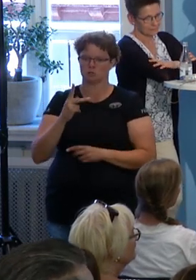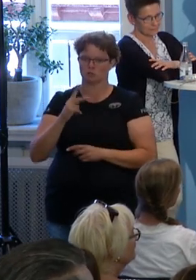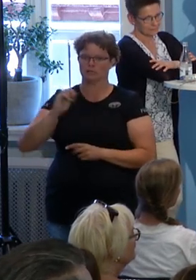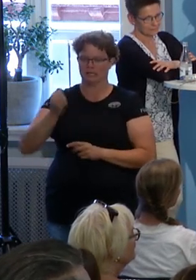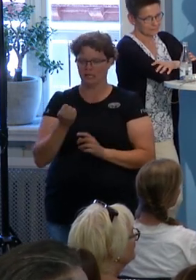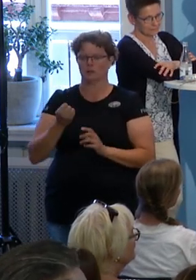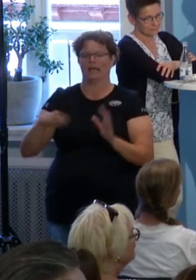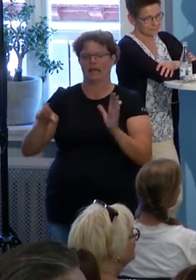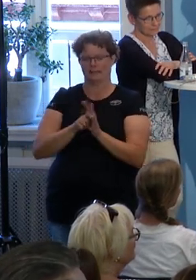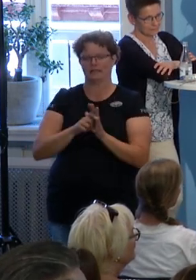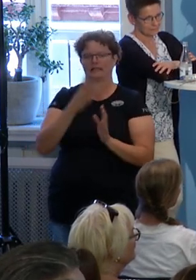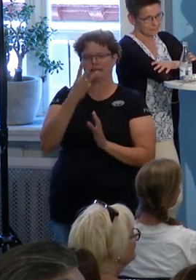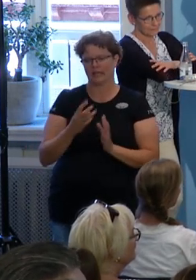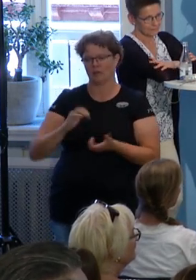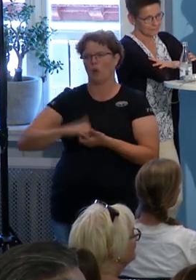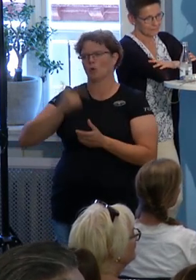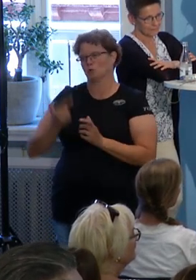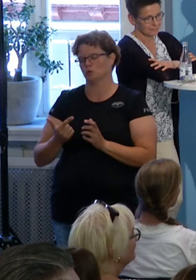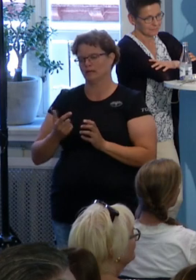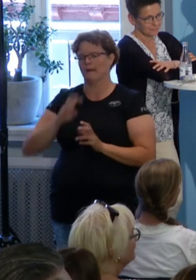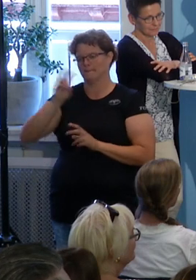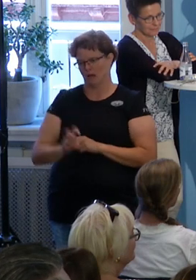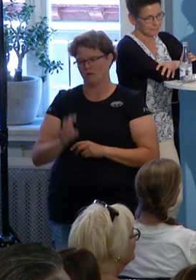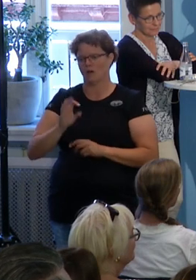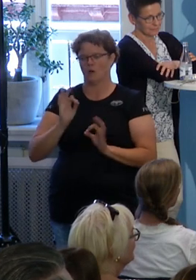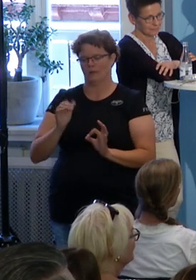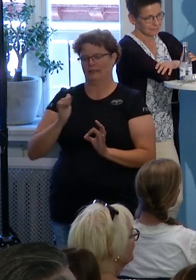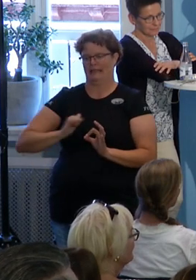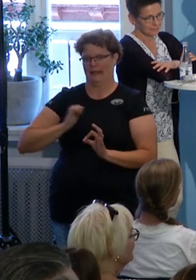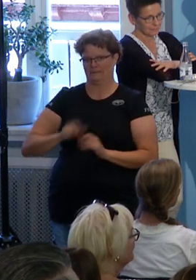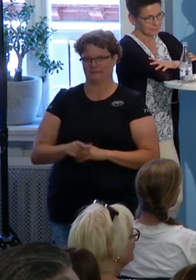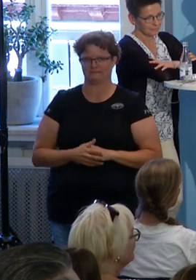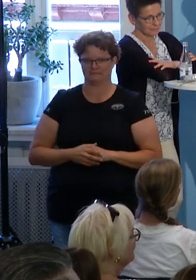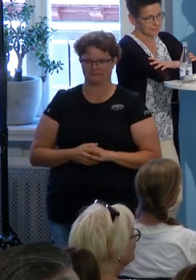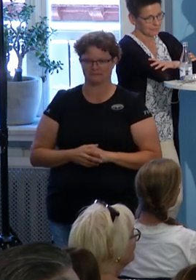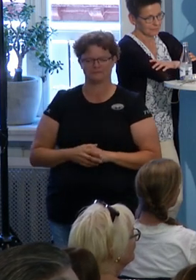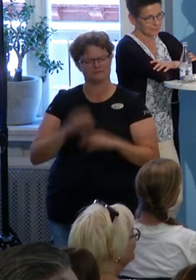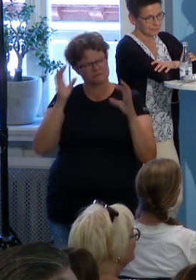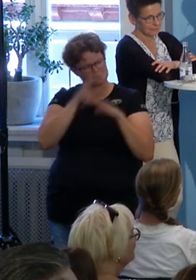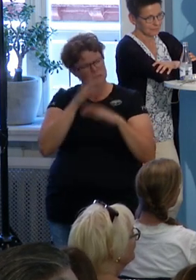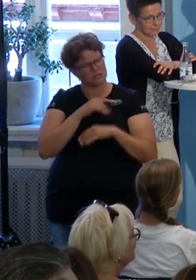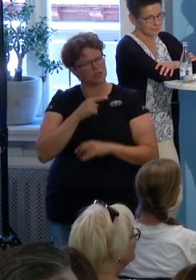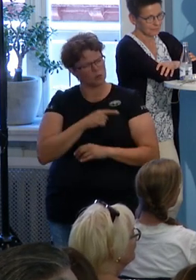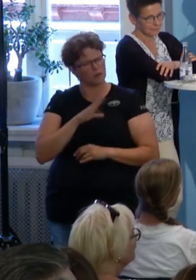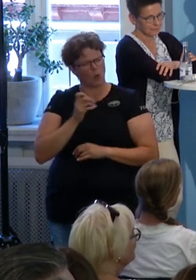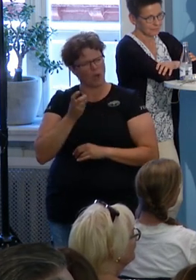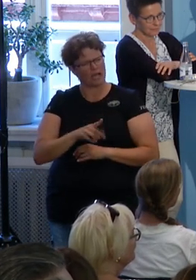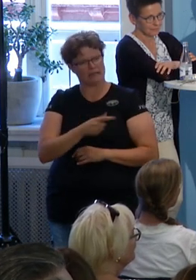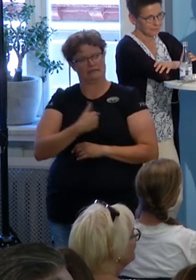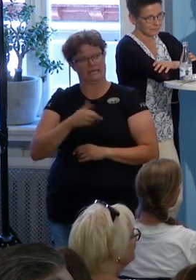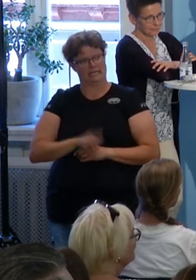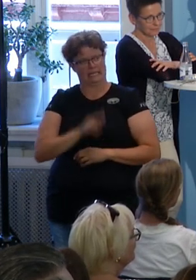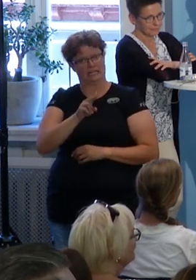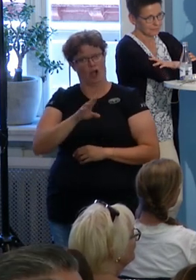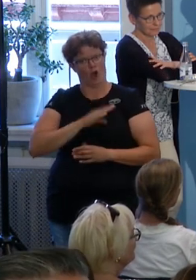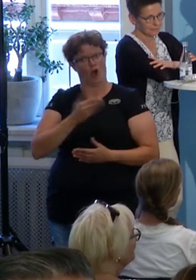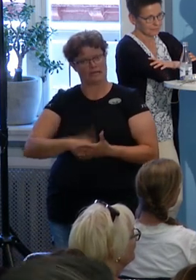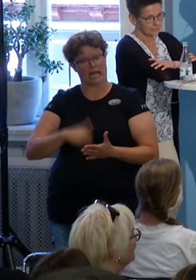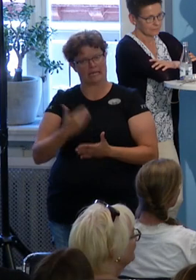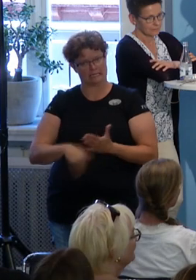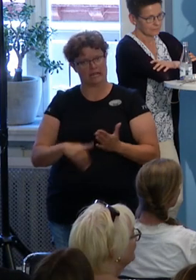7 paragrafen. Och sen tillämpningen av dem. Och då undrar jag, Morgan, vi har ju egentligen